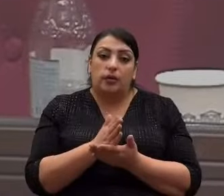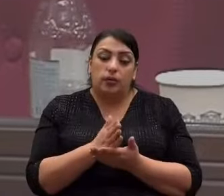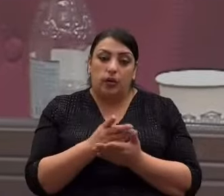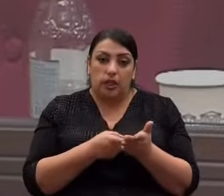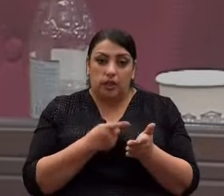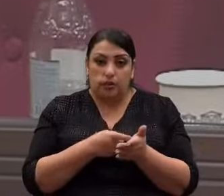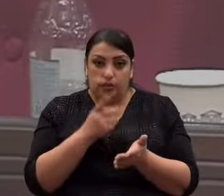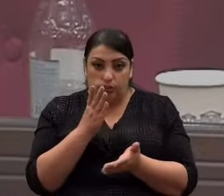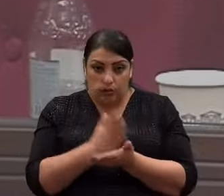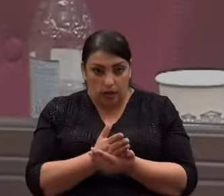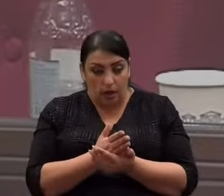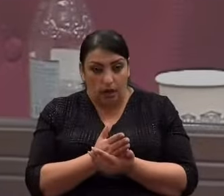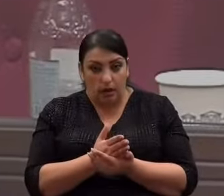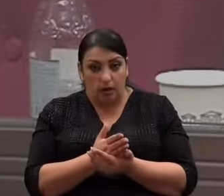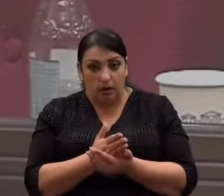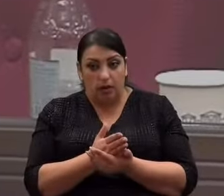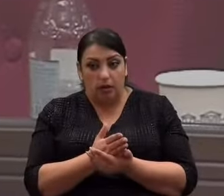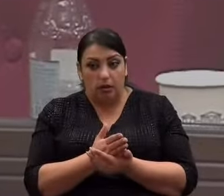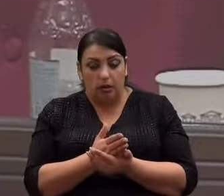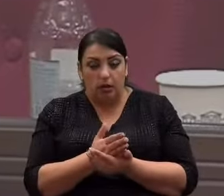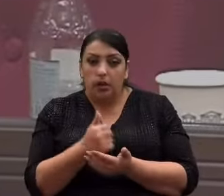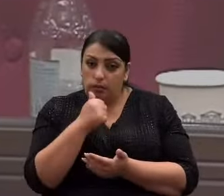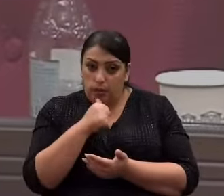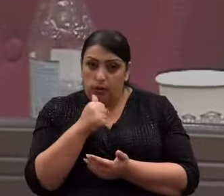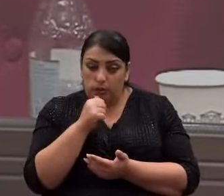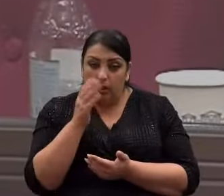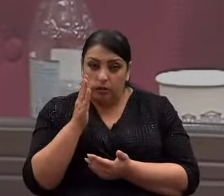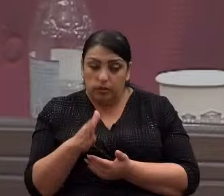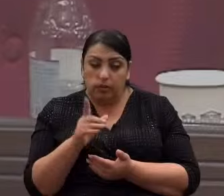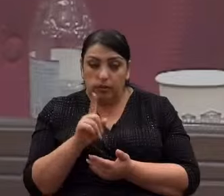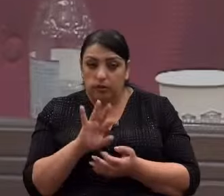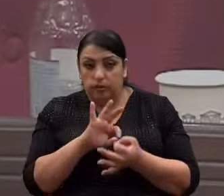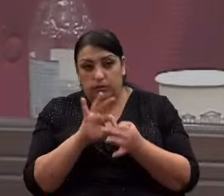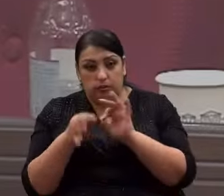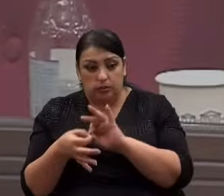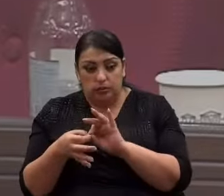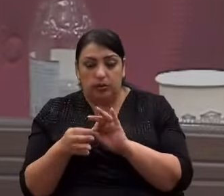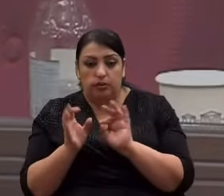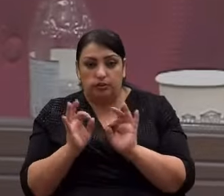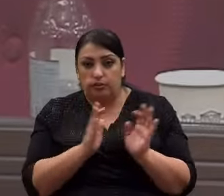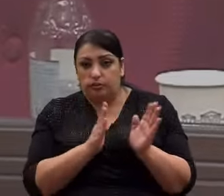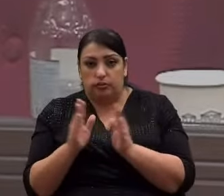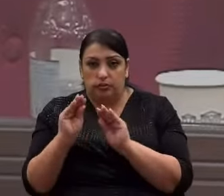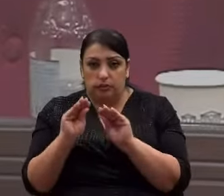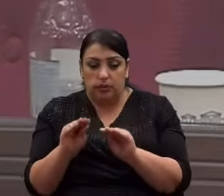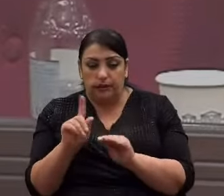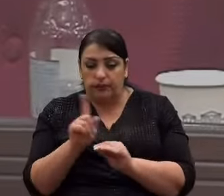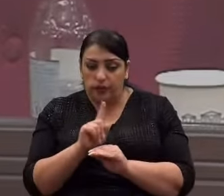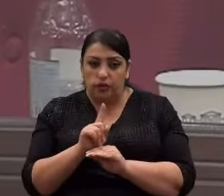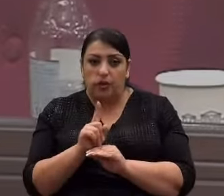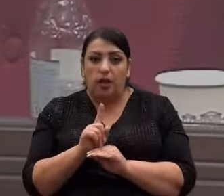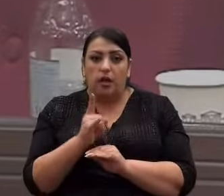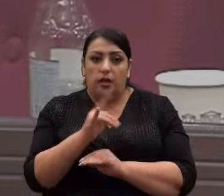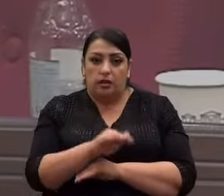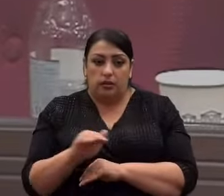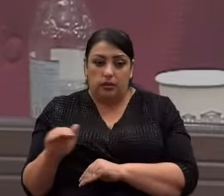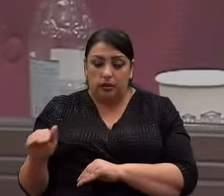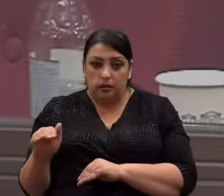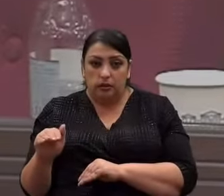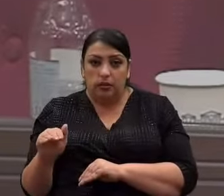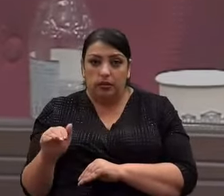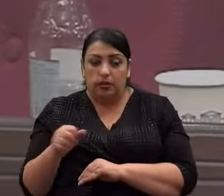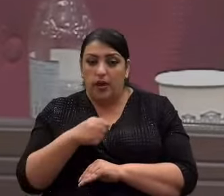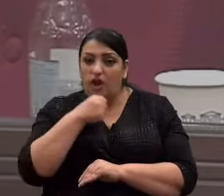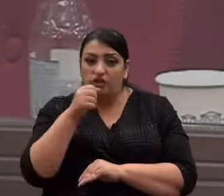և արդյոք փորձելու եք այնպիսի ընթացակարգեր ներդնել, որպիսի անչափահասների ներկայությամբ